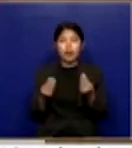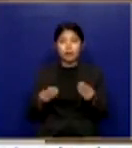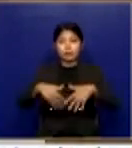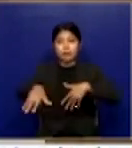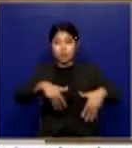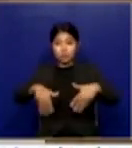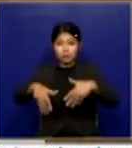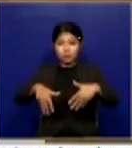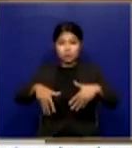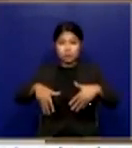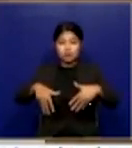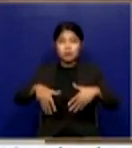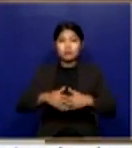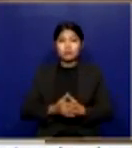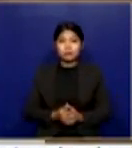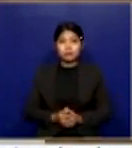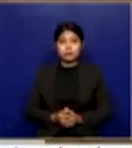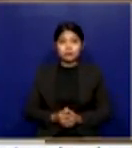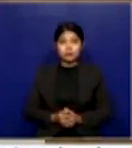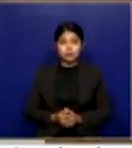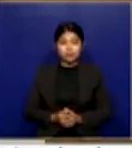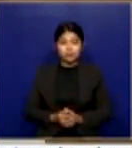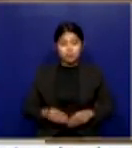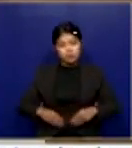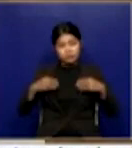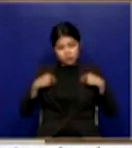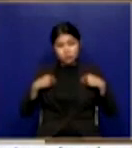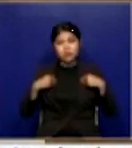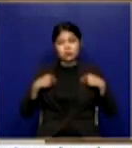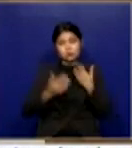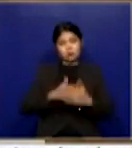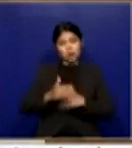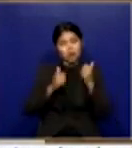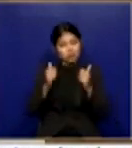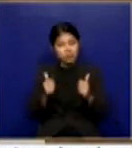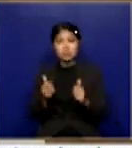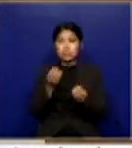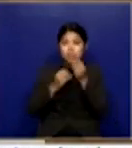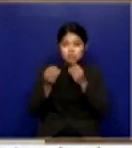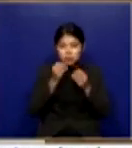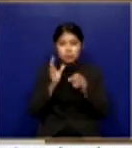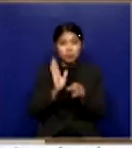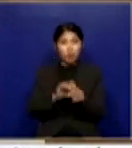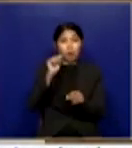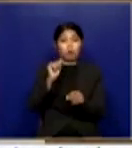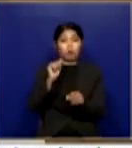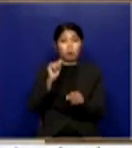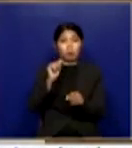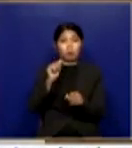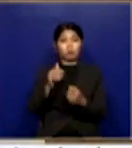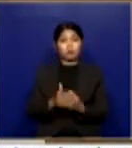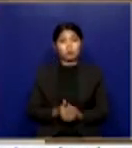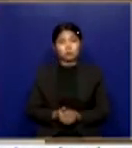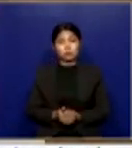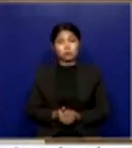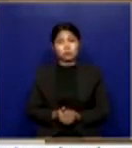ความมีการดำรงชีวิตที่ดีนะครับมีอาการกินที่เพียงพอคงไม่